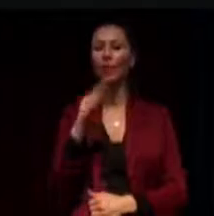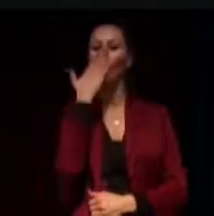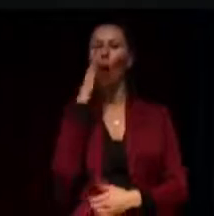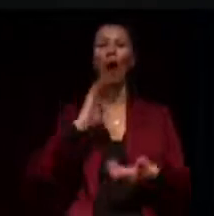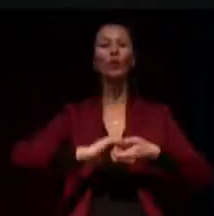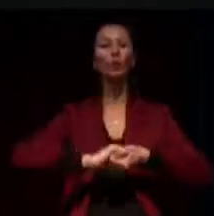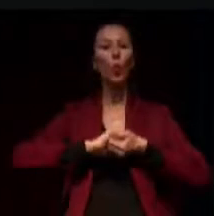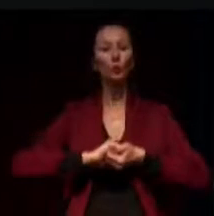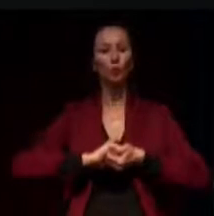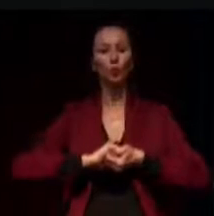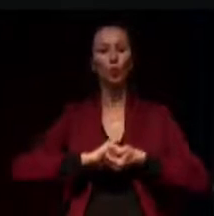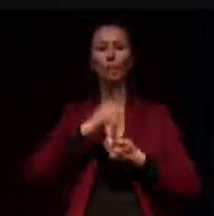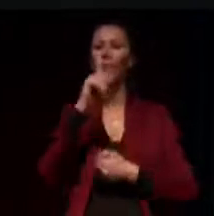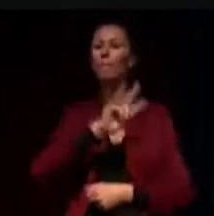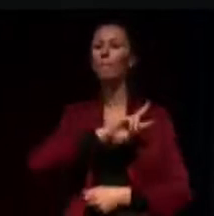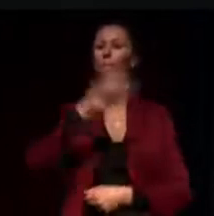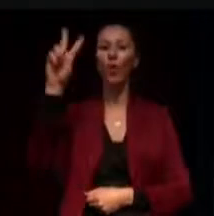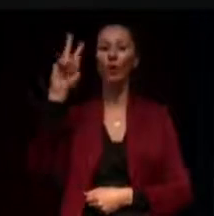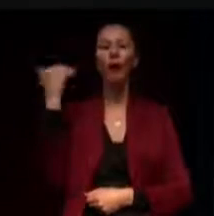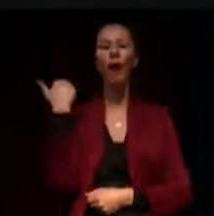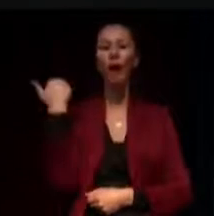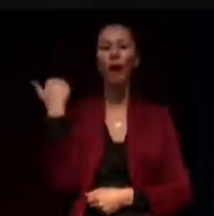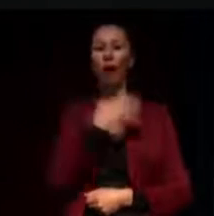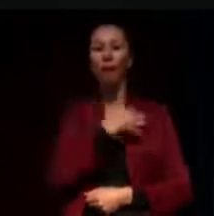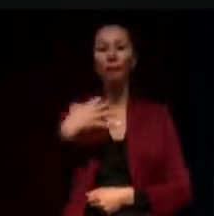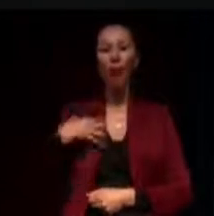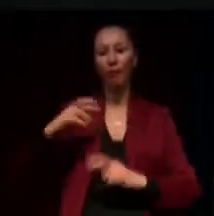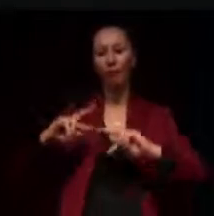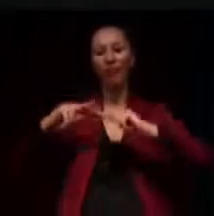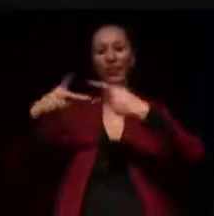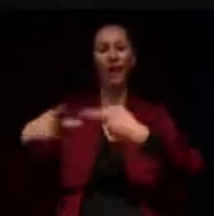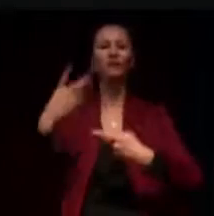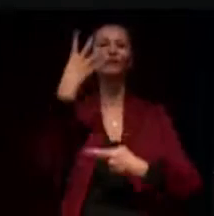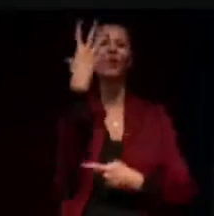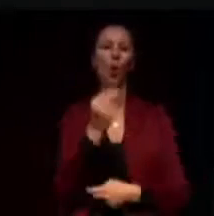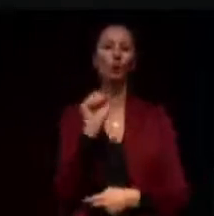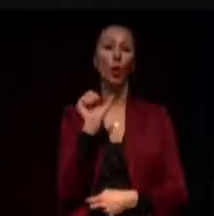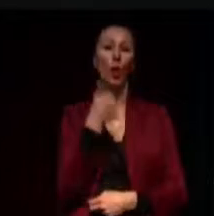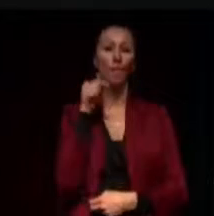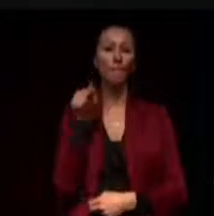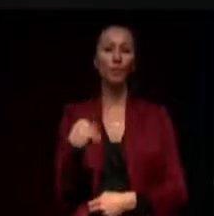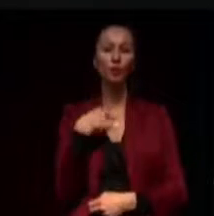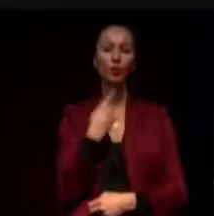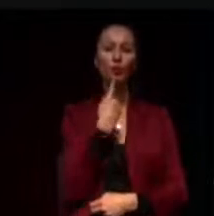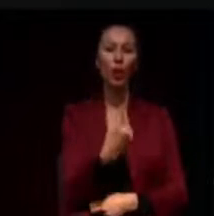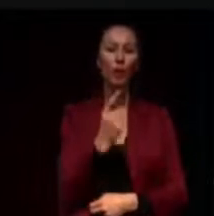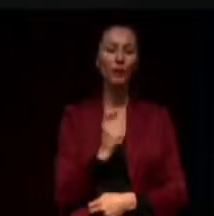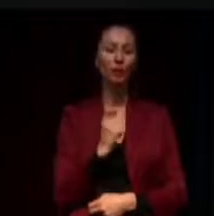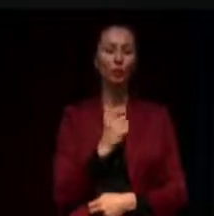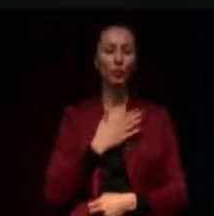dostu bir modern bir ana transfer merkezine dönüşmüş olacak o otogar. Önemli. Onu söylemek durumundayım.